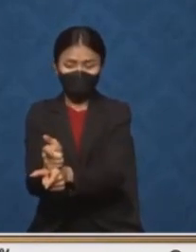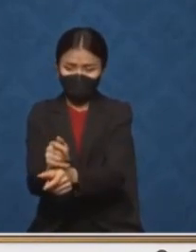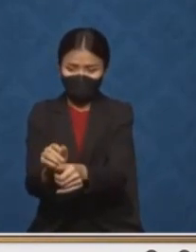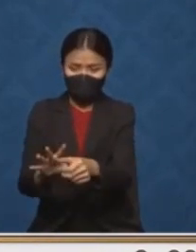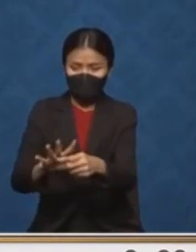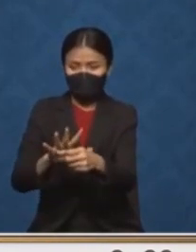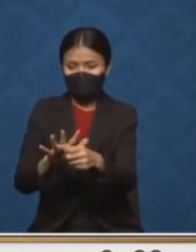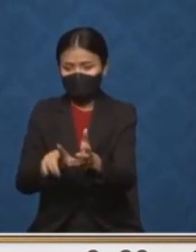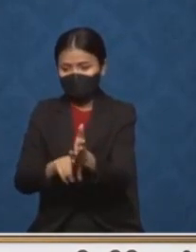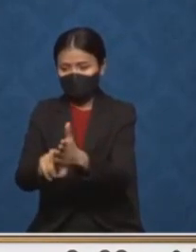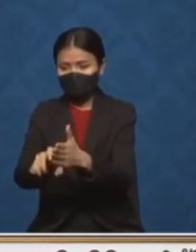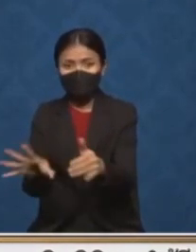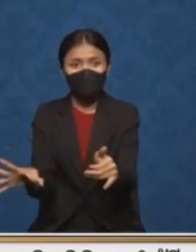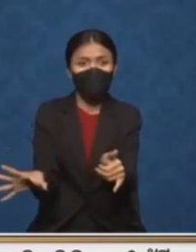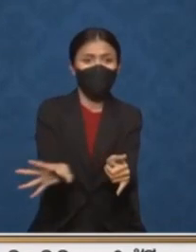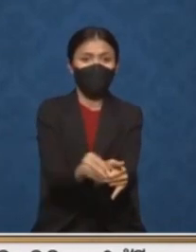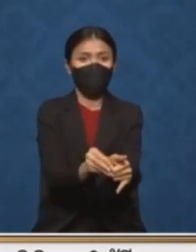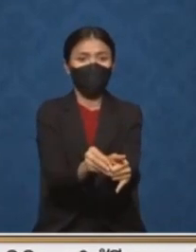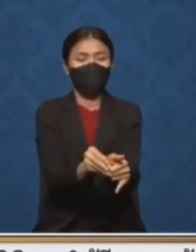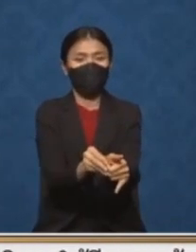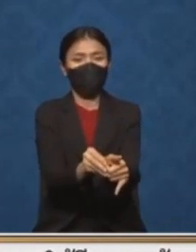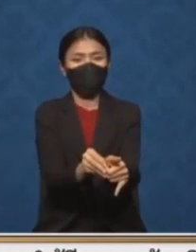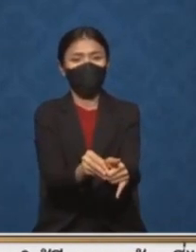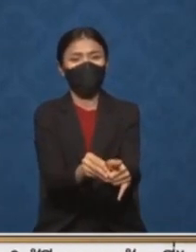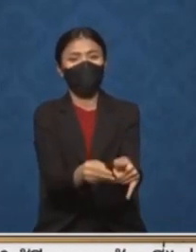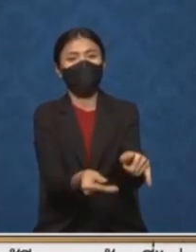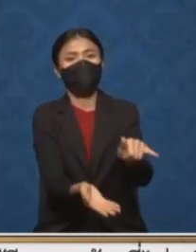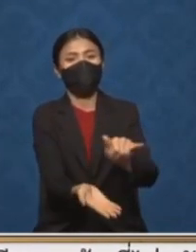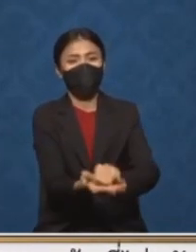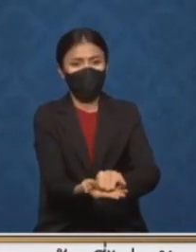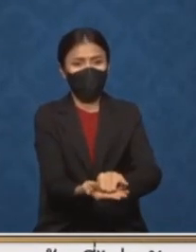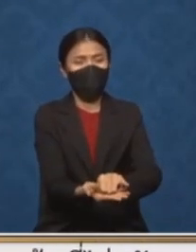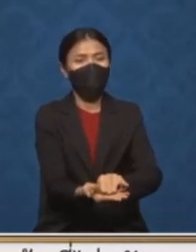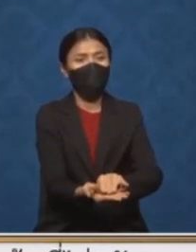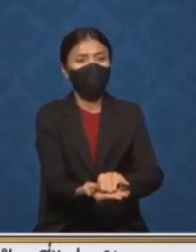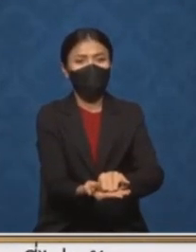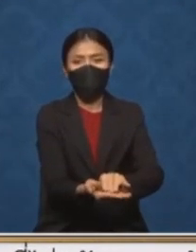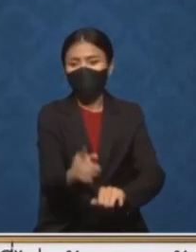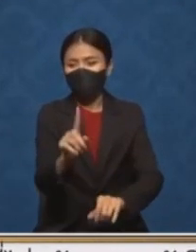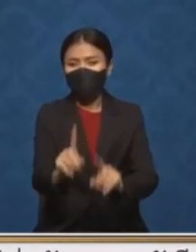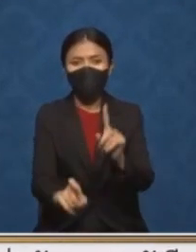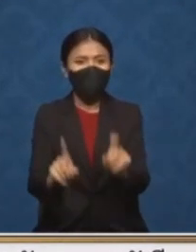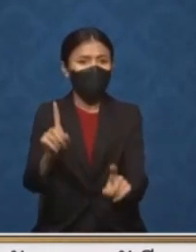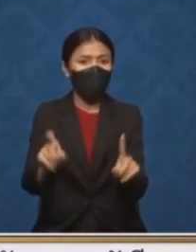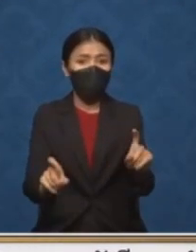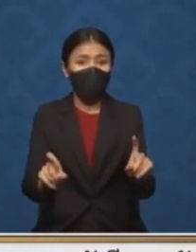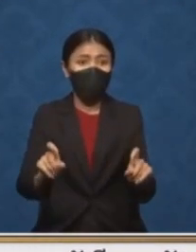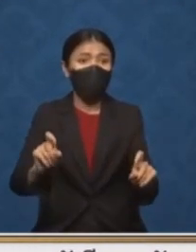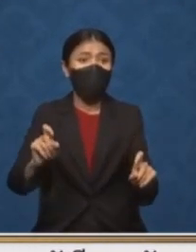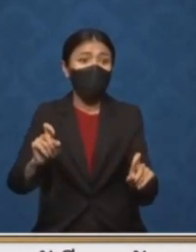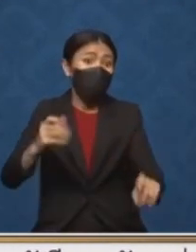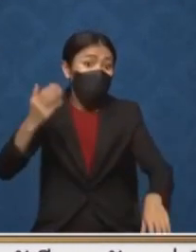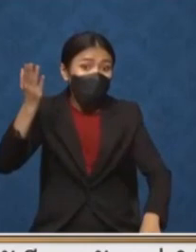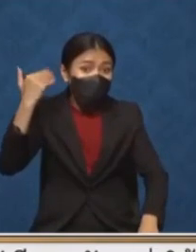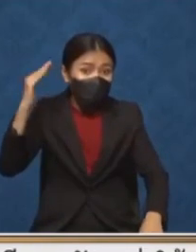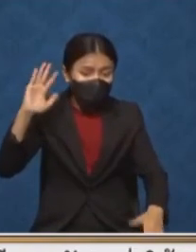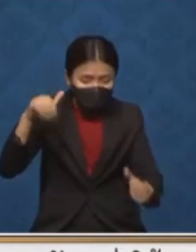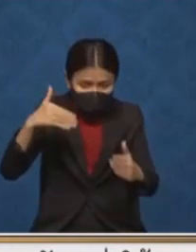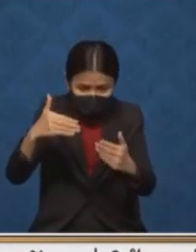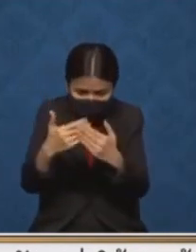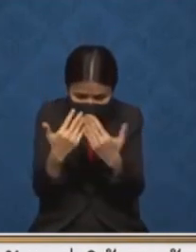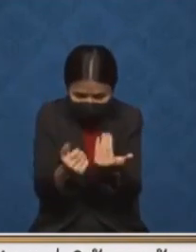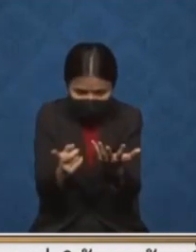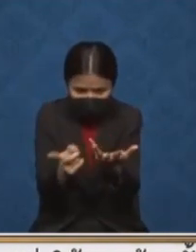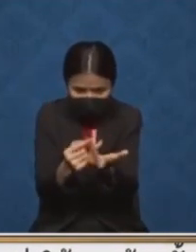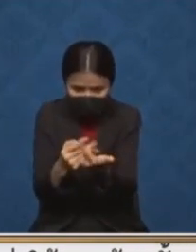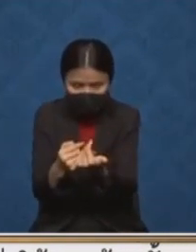ป่วยอย่าง มหาศาลตายไปแล้ววันนี้จากข้อมูลเมืองต้น ทราบว่า